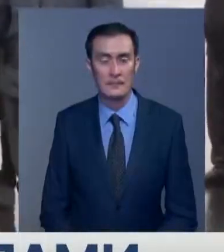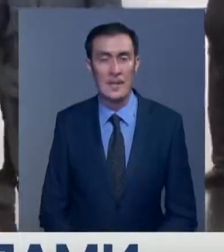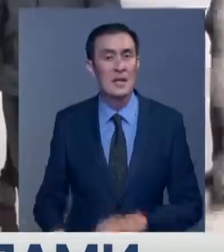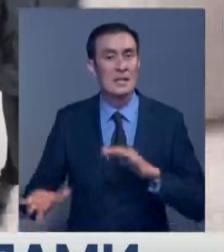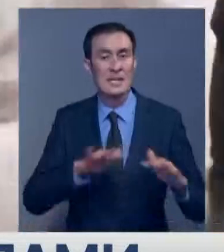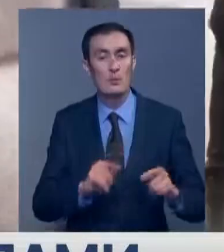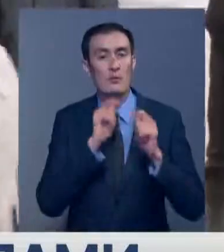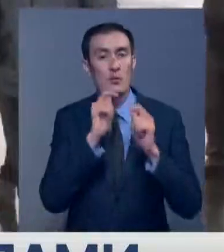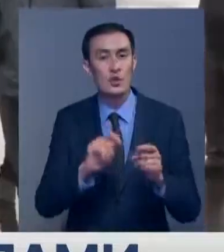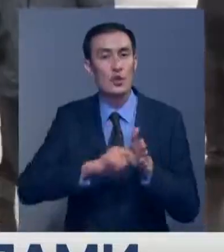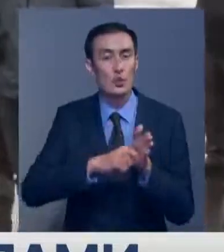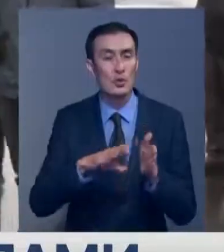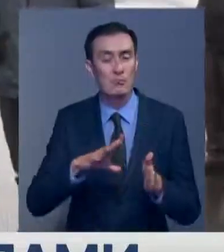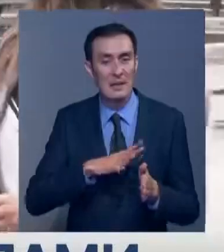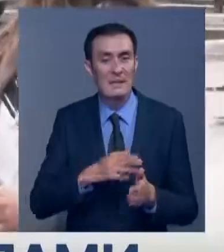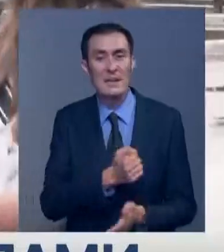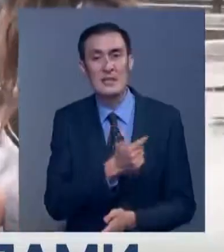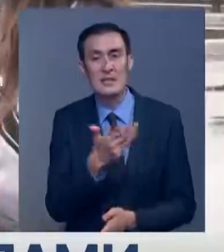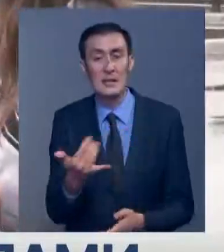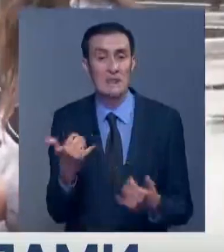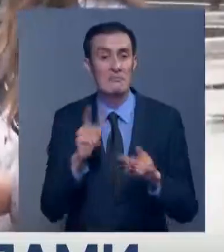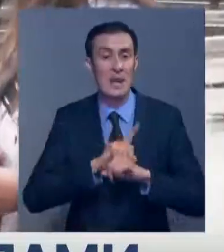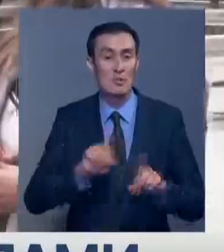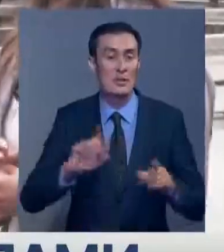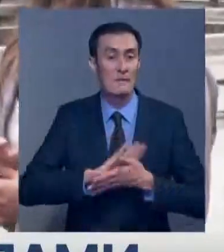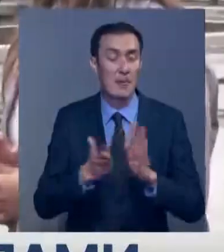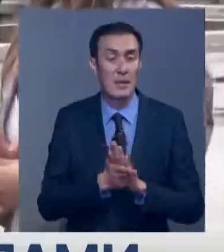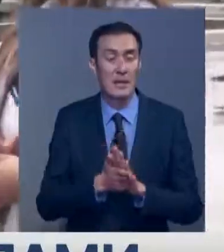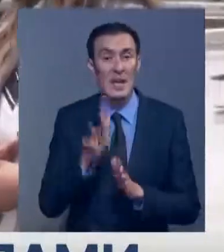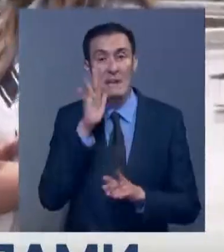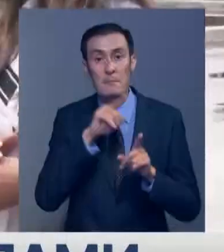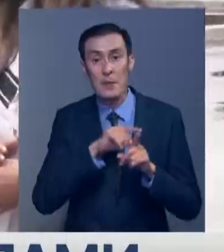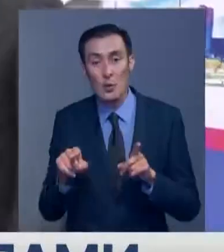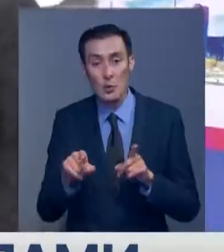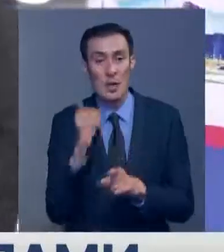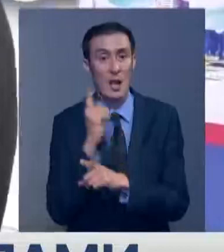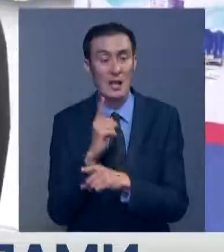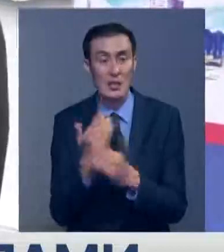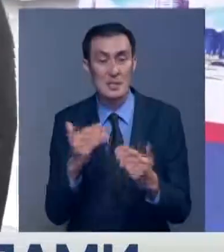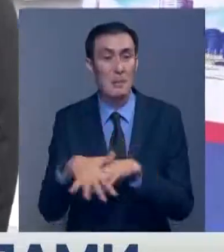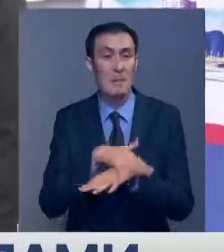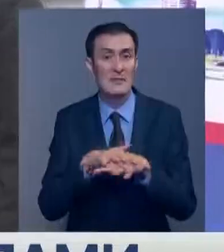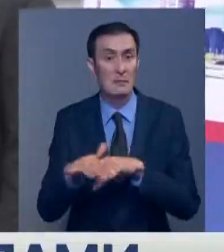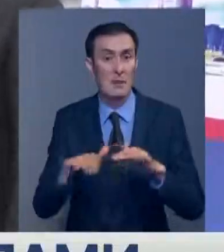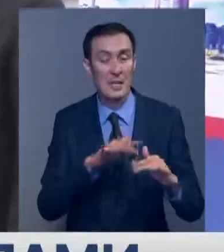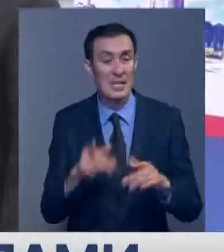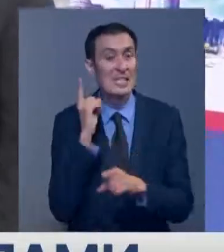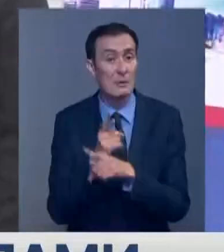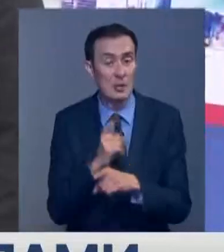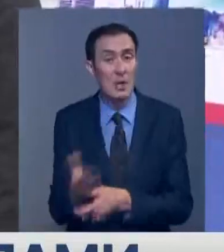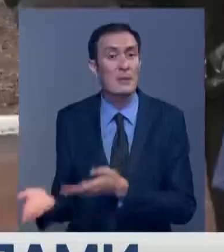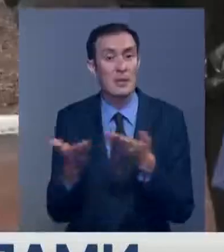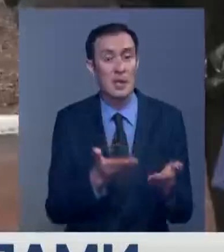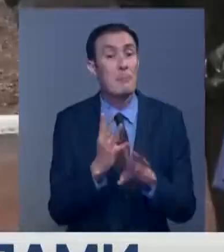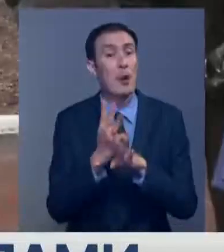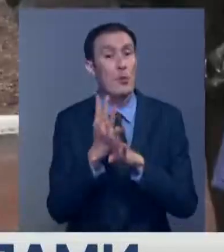Церемония вручения ключей в этот раз проходила в несколько необычном формате, поскольку в период карантина массовые мероприятия запрещены, получатели квартир приглашали